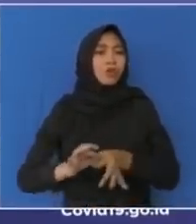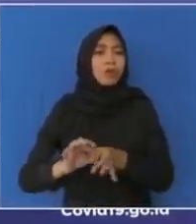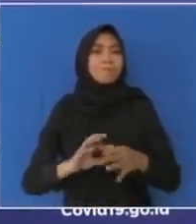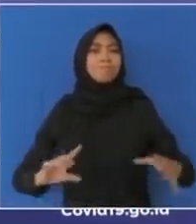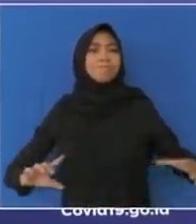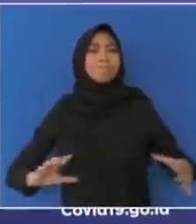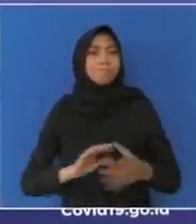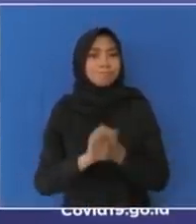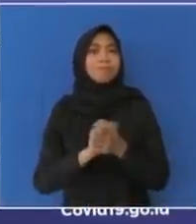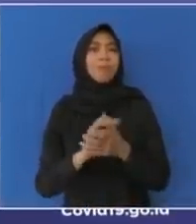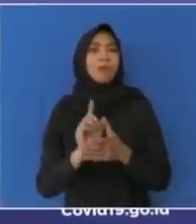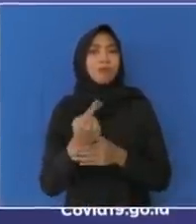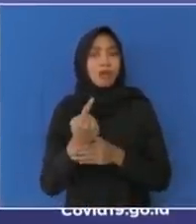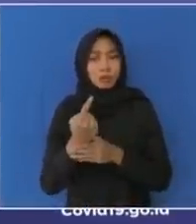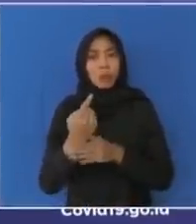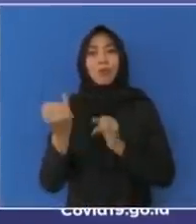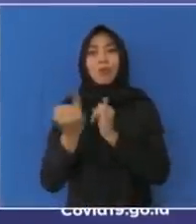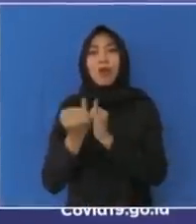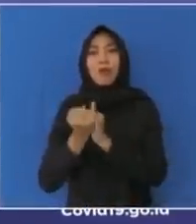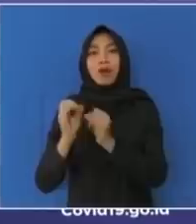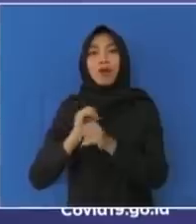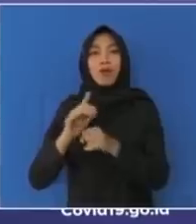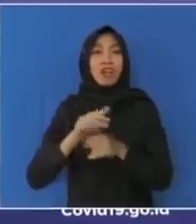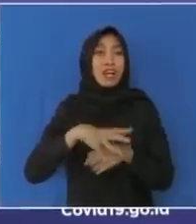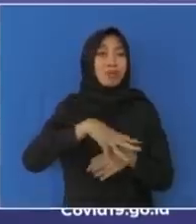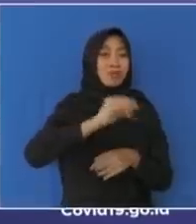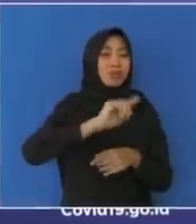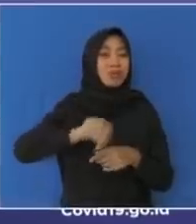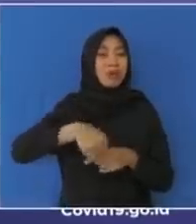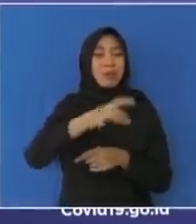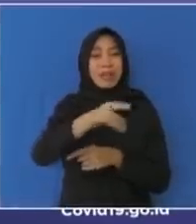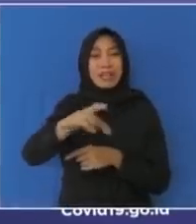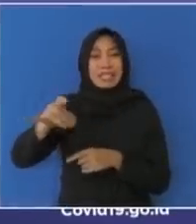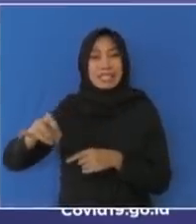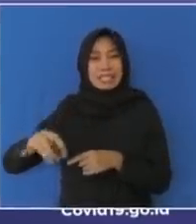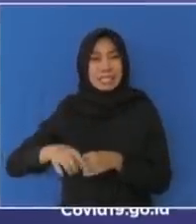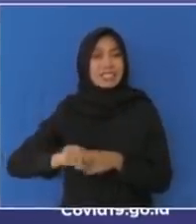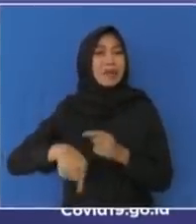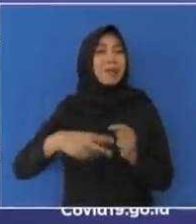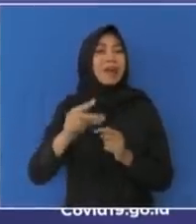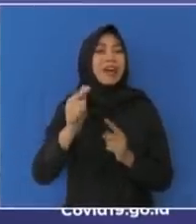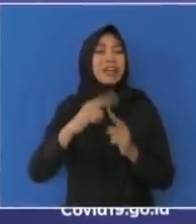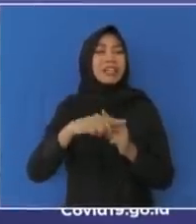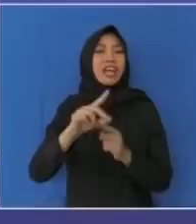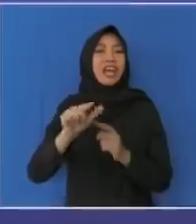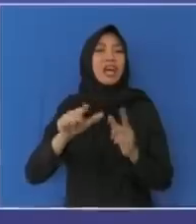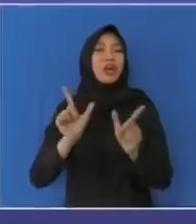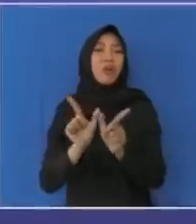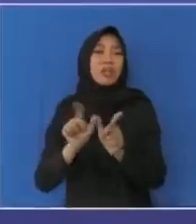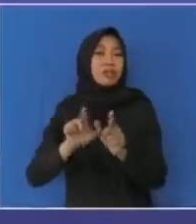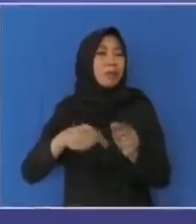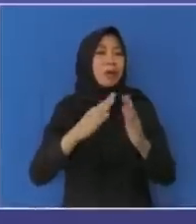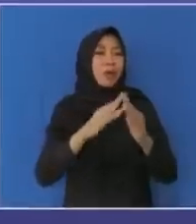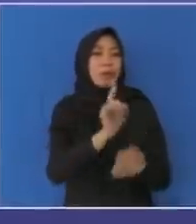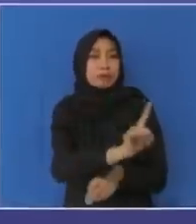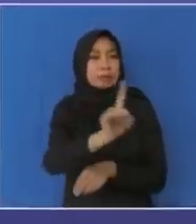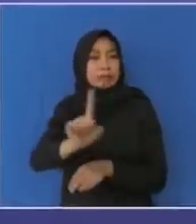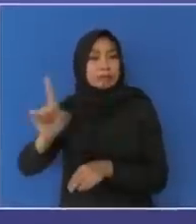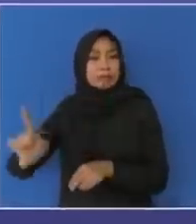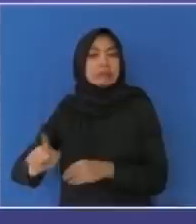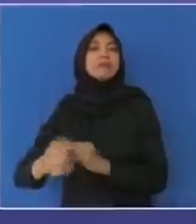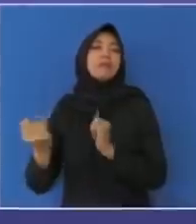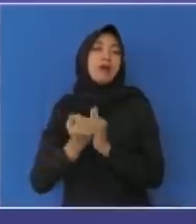bersatu lawan kofit dari pusat sampai ke desa sampai ke rt-rw sampai ke ke rumah tangga